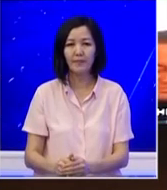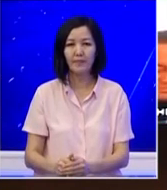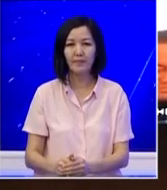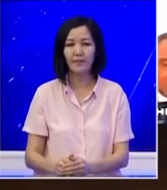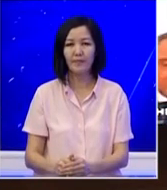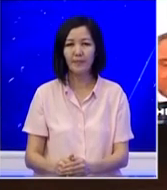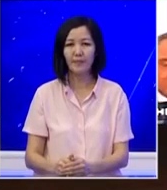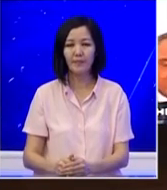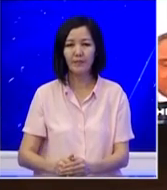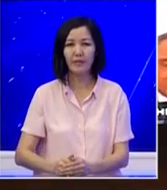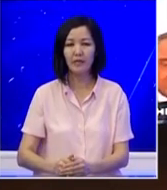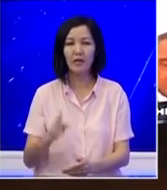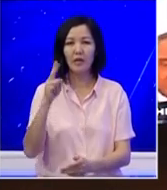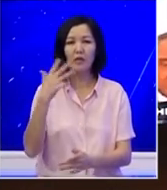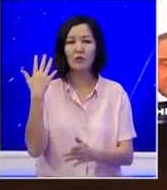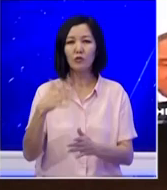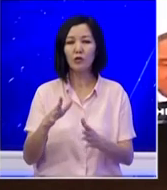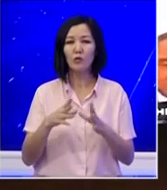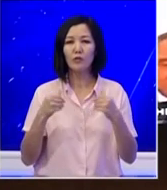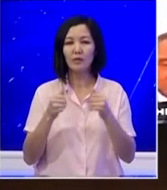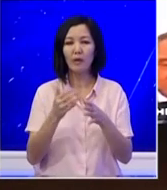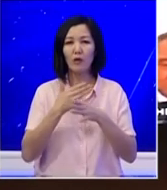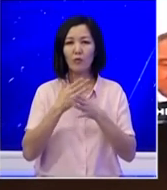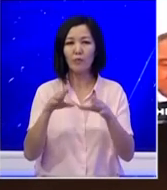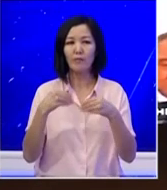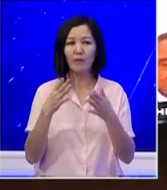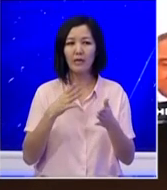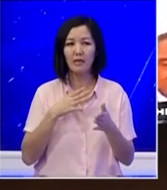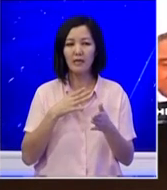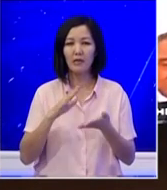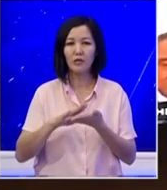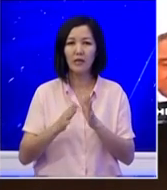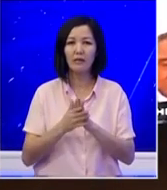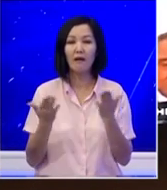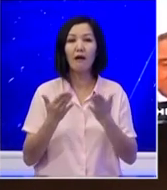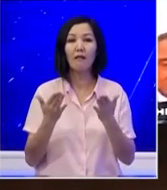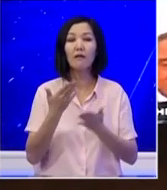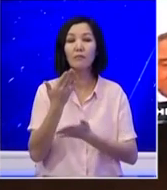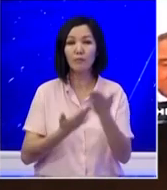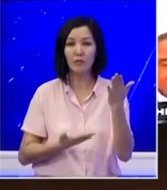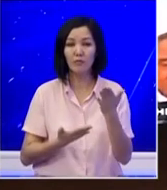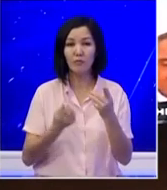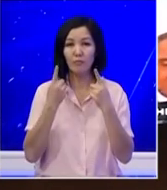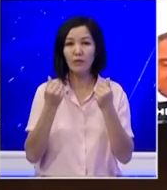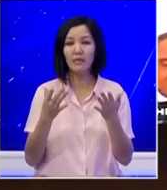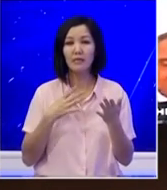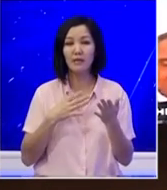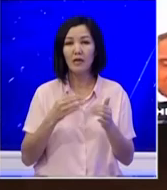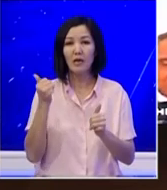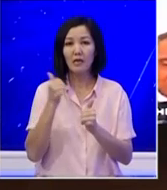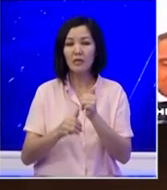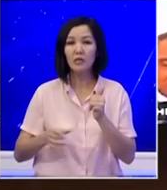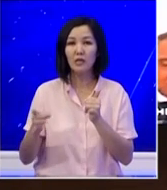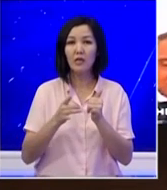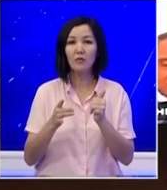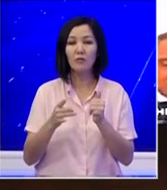Тарыз апасы 250 семьяға бар. Түсіндім, енді солардың жағдайларын қалай біліп отсындар. Вот каждый район должен, вот на